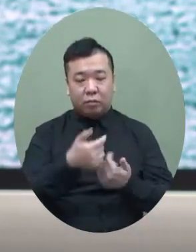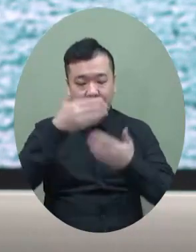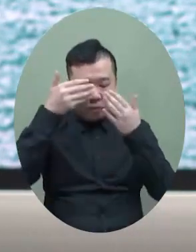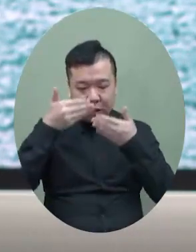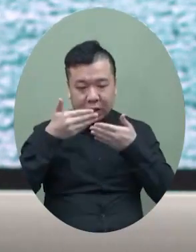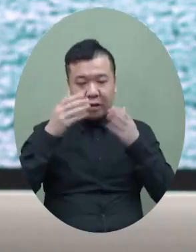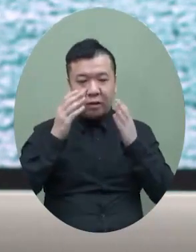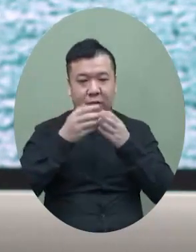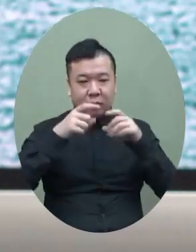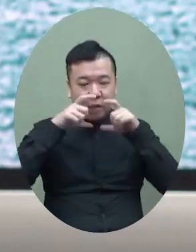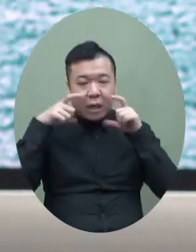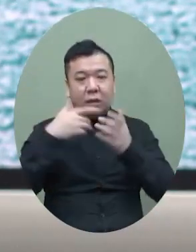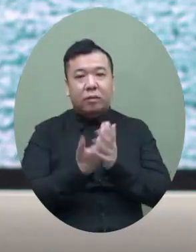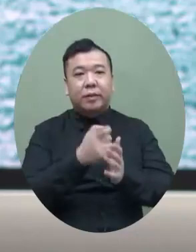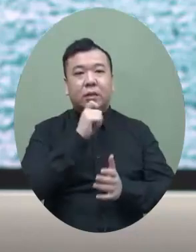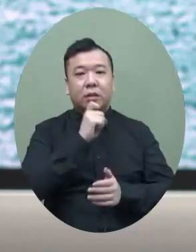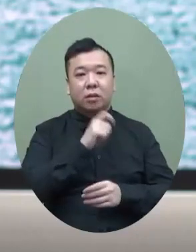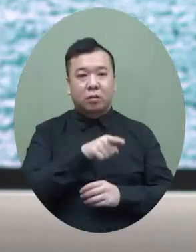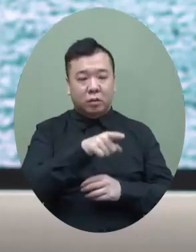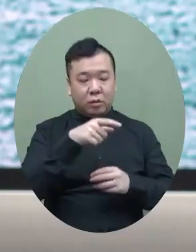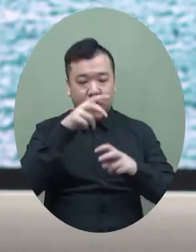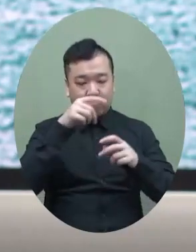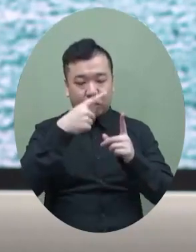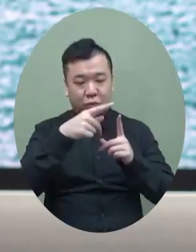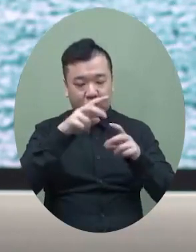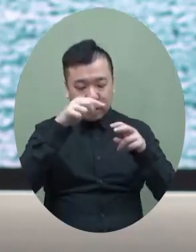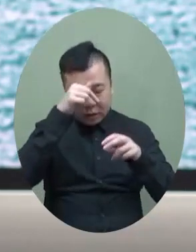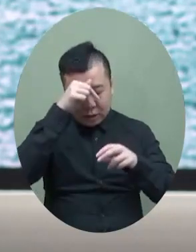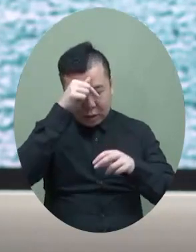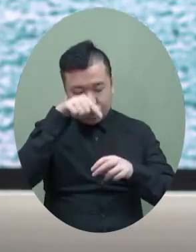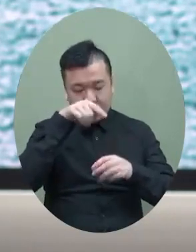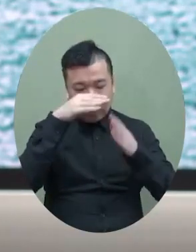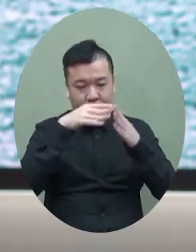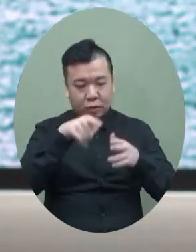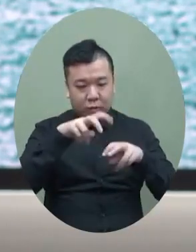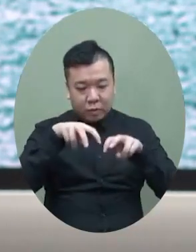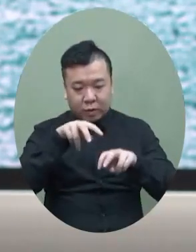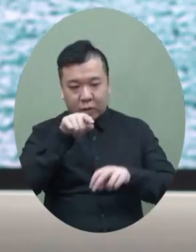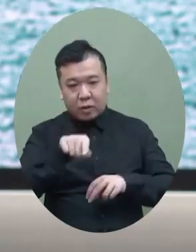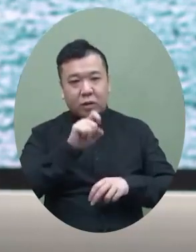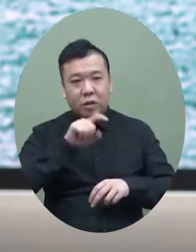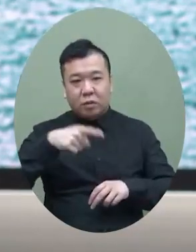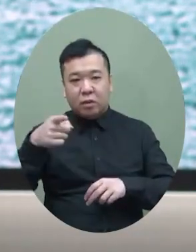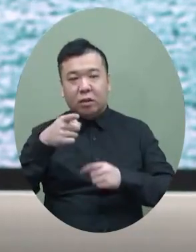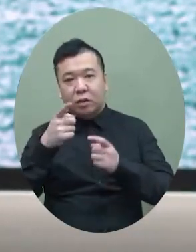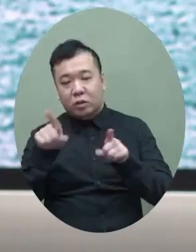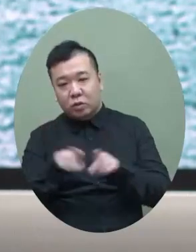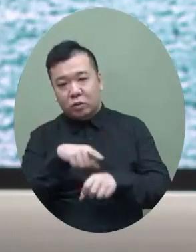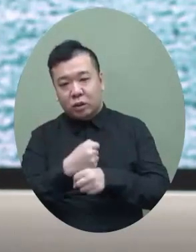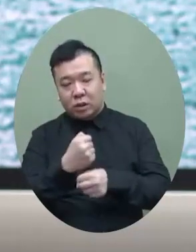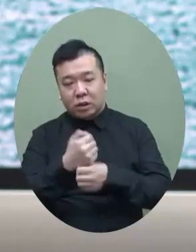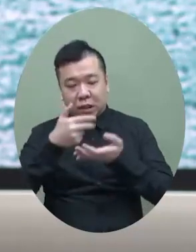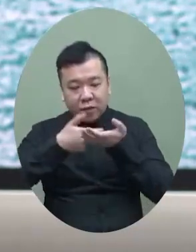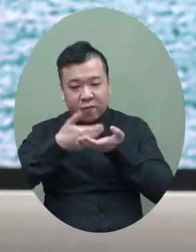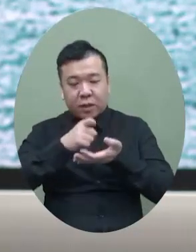備。屯門醫院就做了接觸追蹤，這位員工曾經和另外一位同事都有吃過飯，會